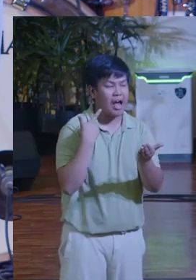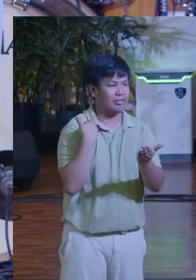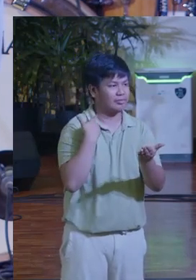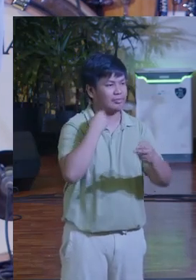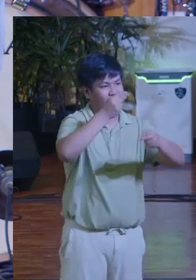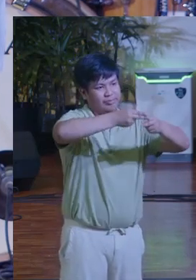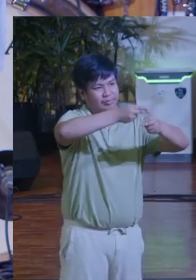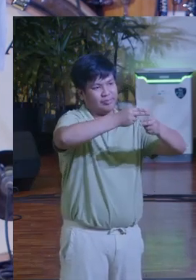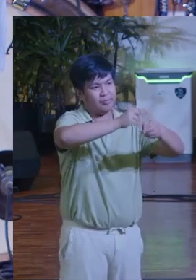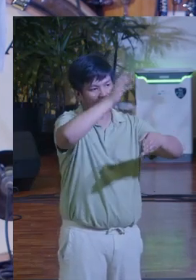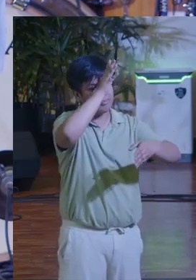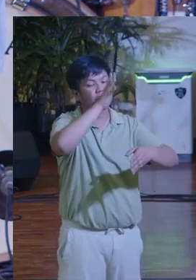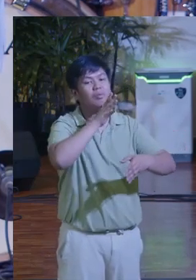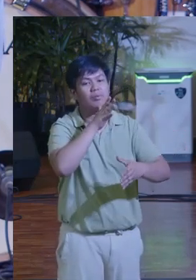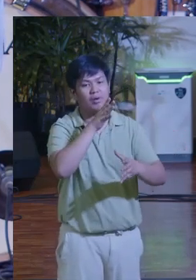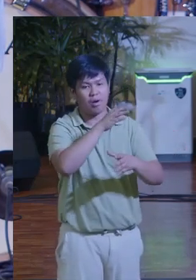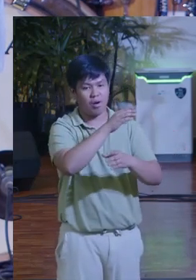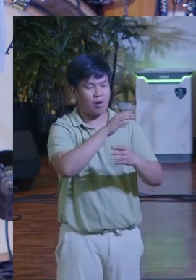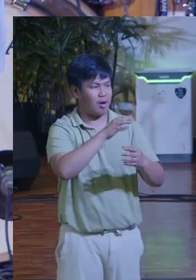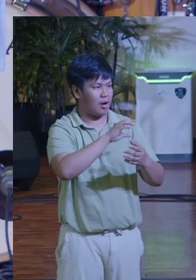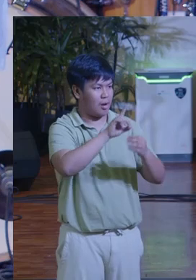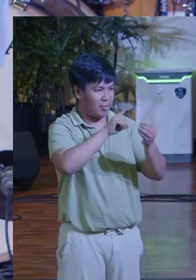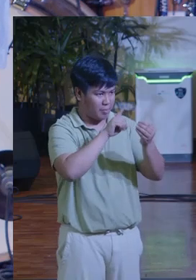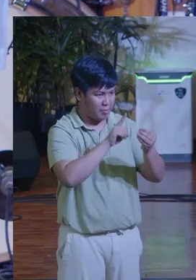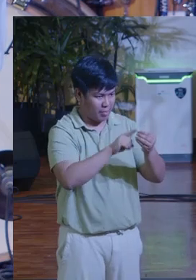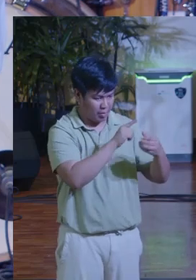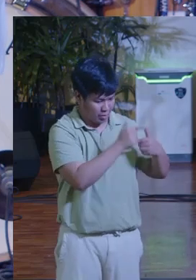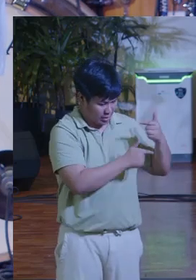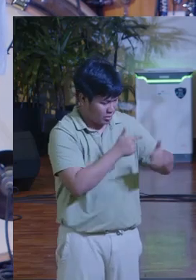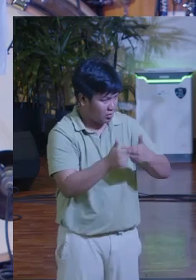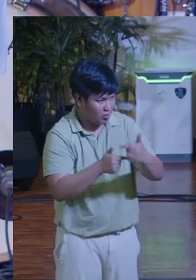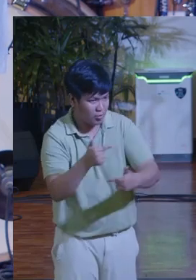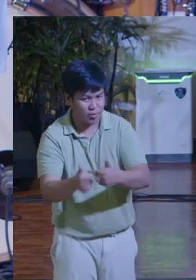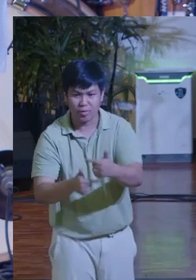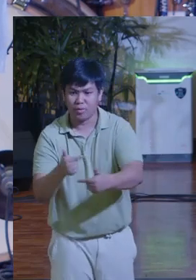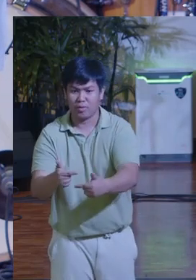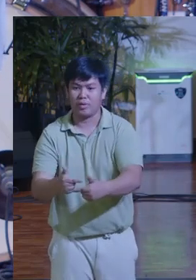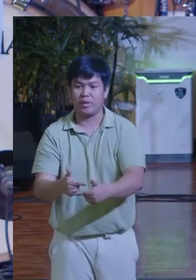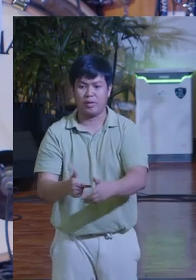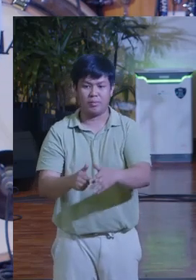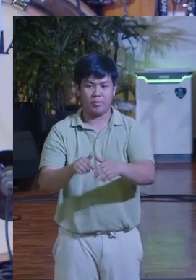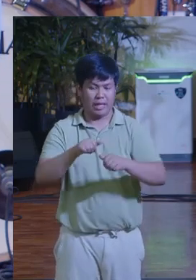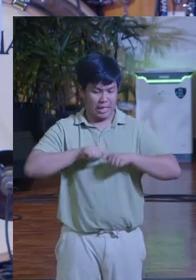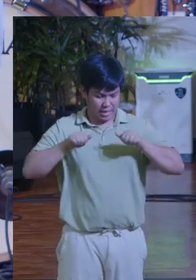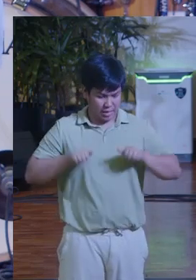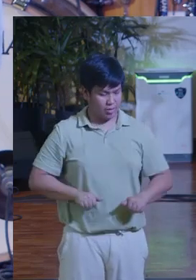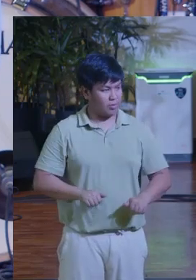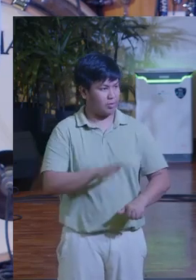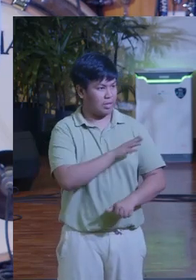6:20, dahil meron po dong genealogy ni Moses at ni Aaron,